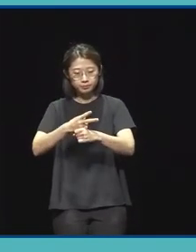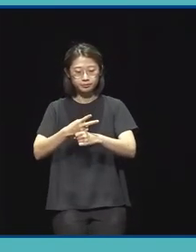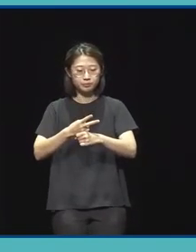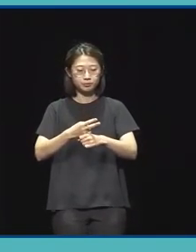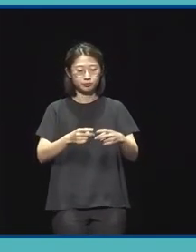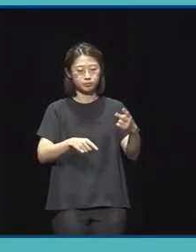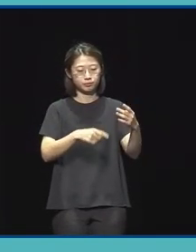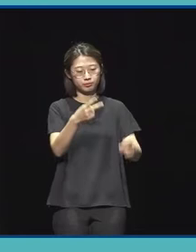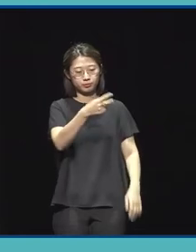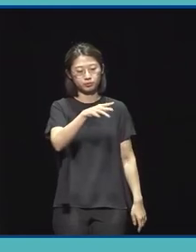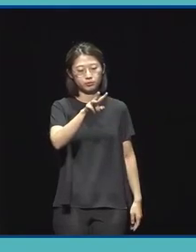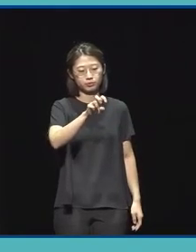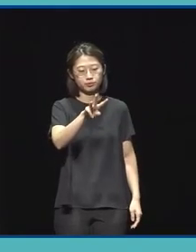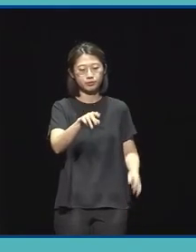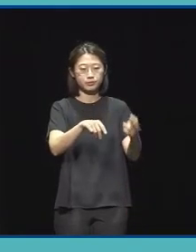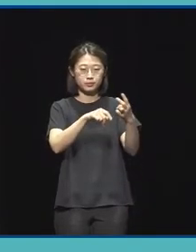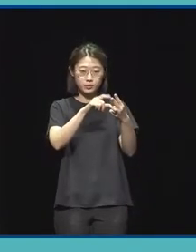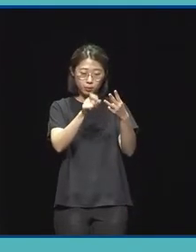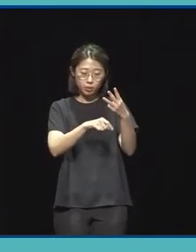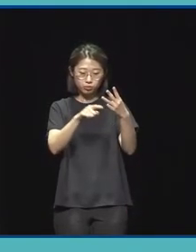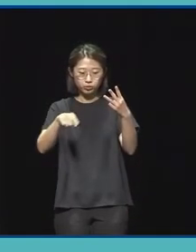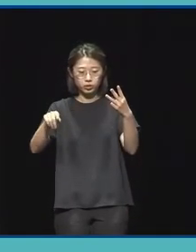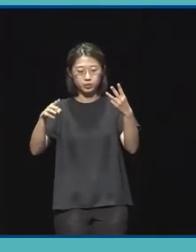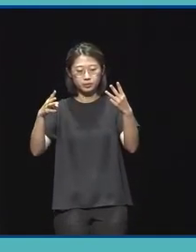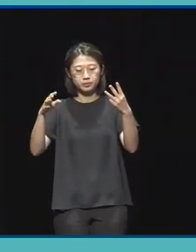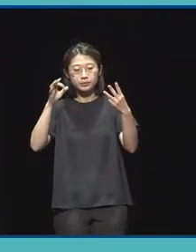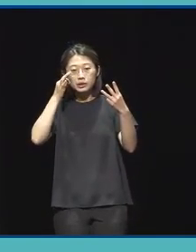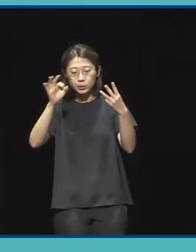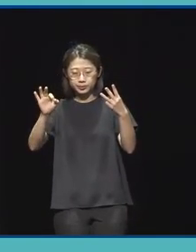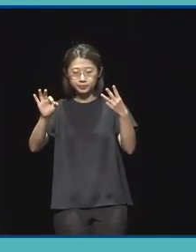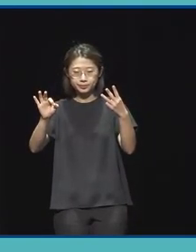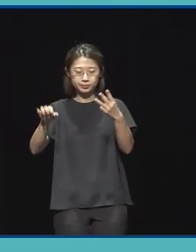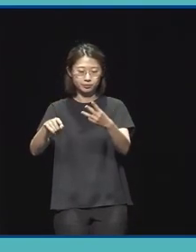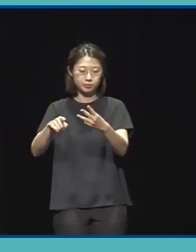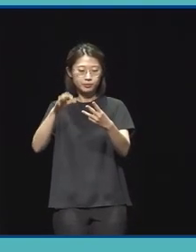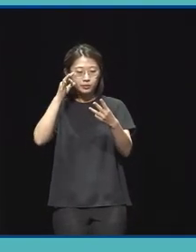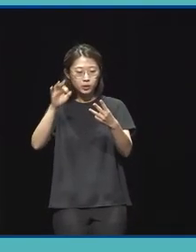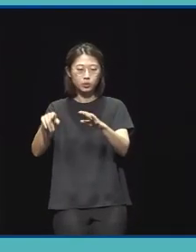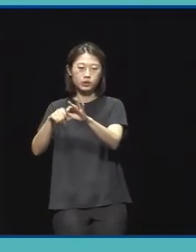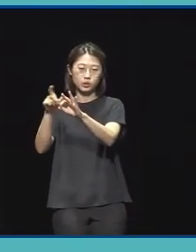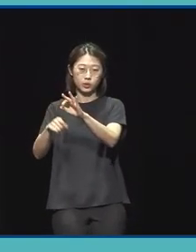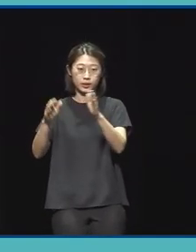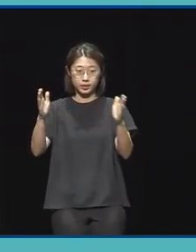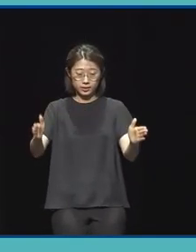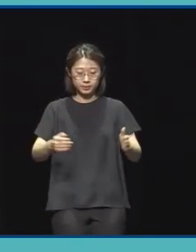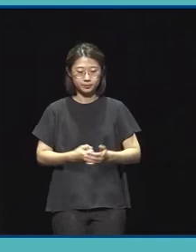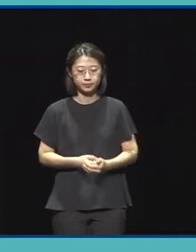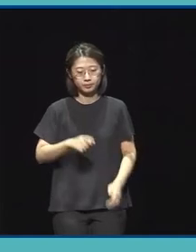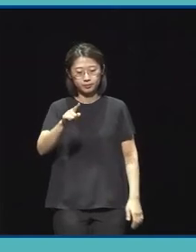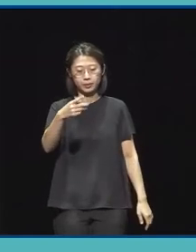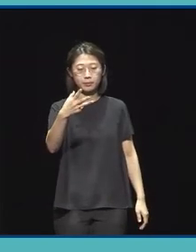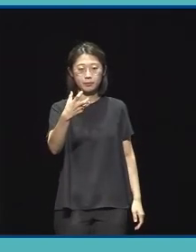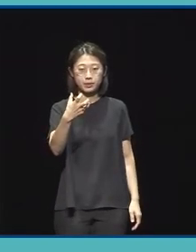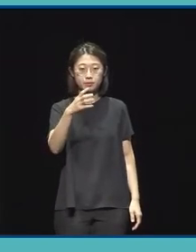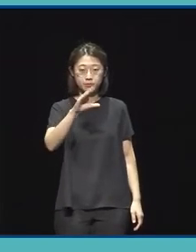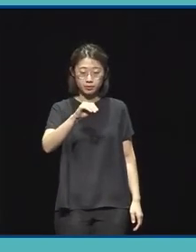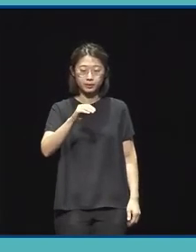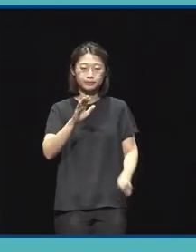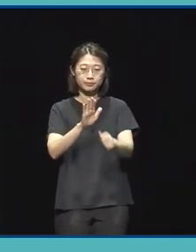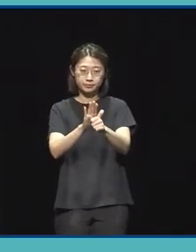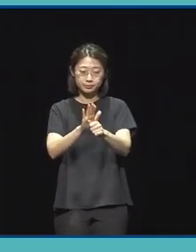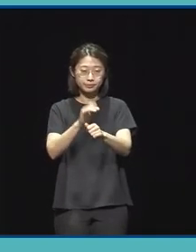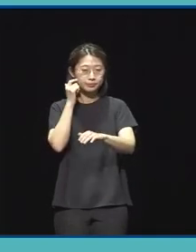3월부터 24년 10월까지 20개월간 전문인력 인건비 일부 월 180만 원 지원받게